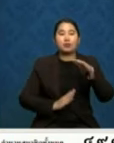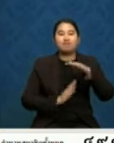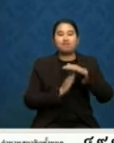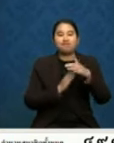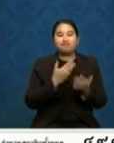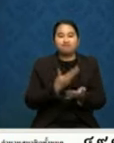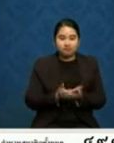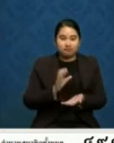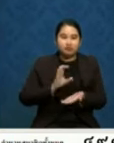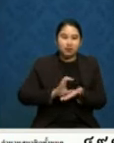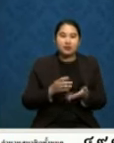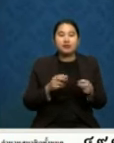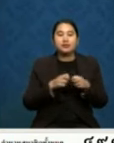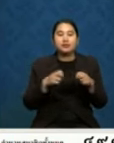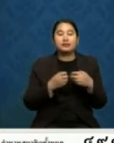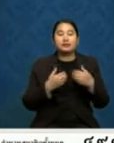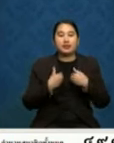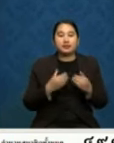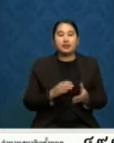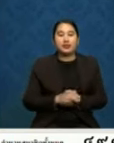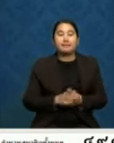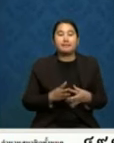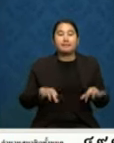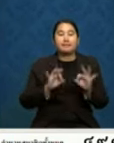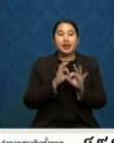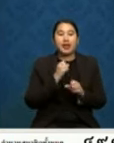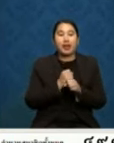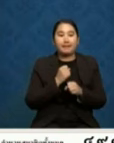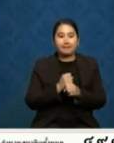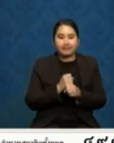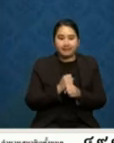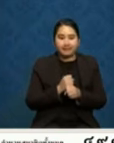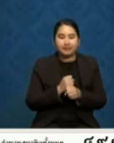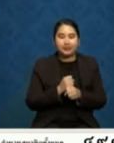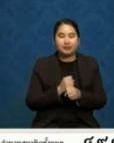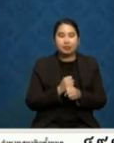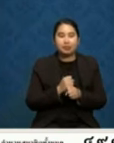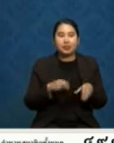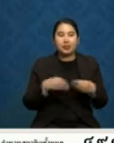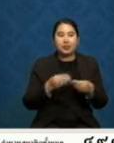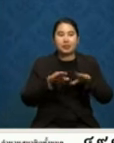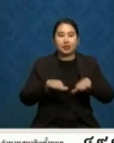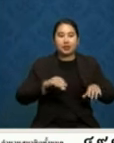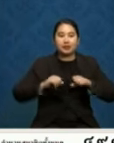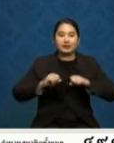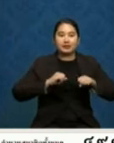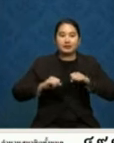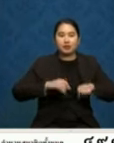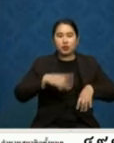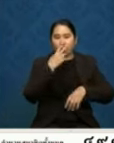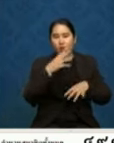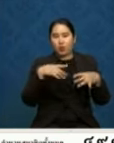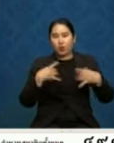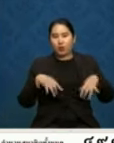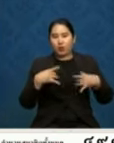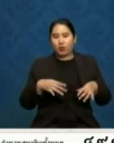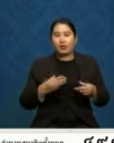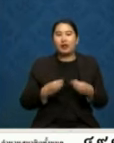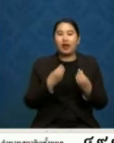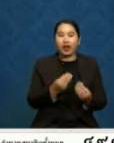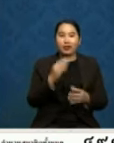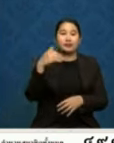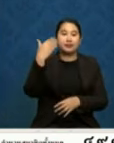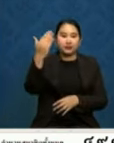เนี่ยนะครับก็มีต้องมีการดำเนินการให้กับเด็กที่มีกลุ่มที่มีความเสี่ยงสูงเป็นล